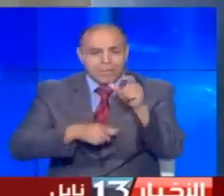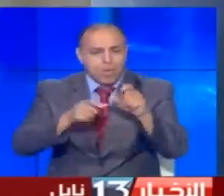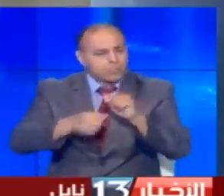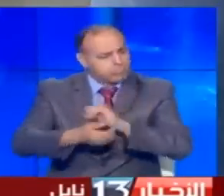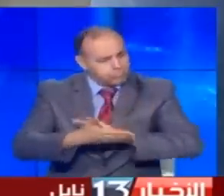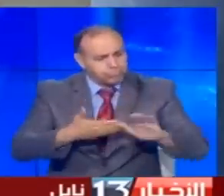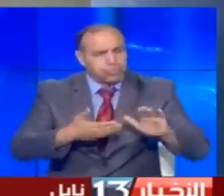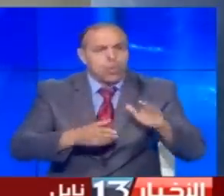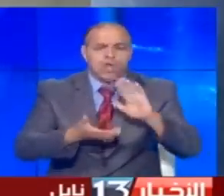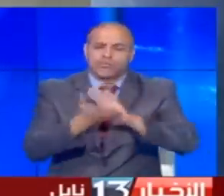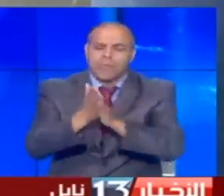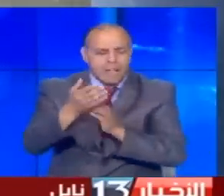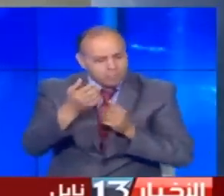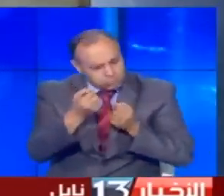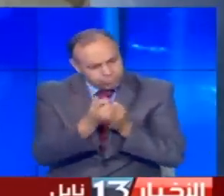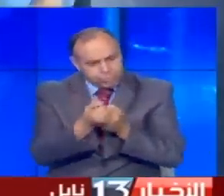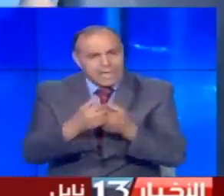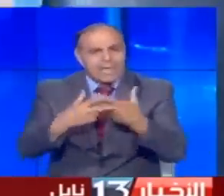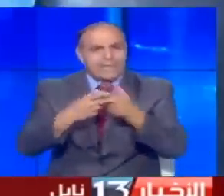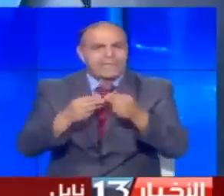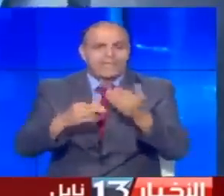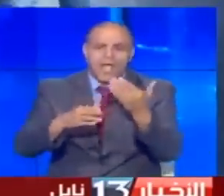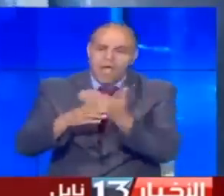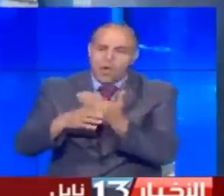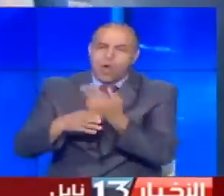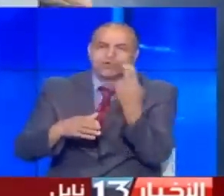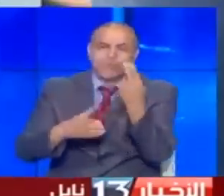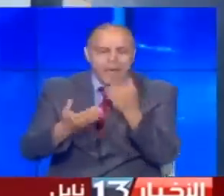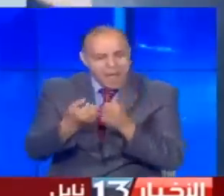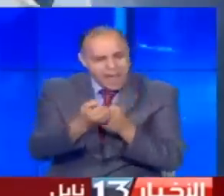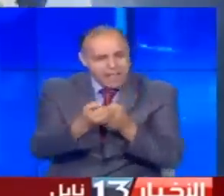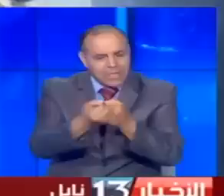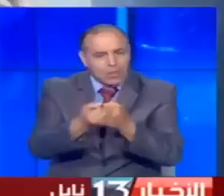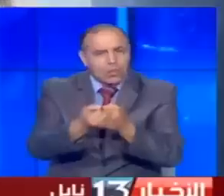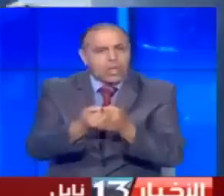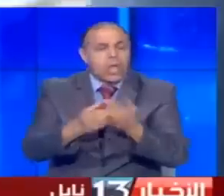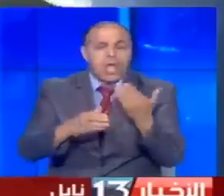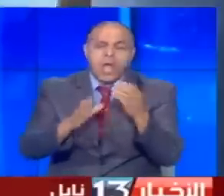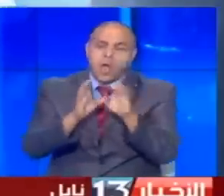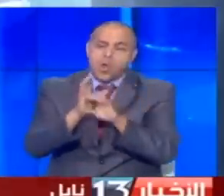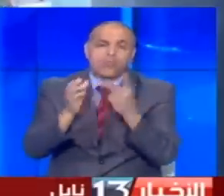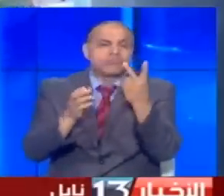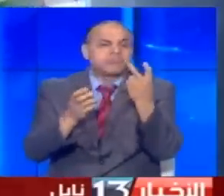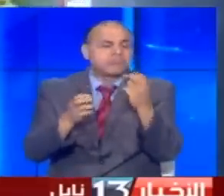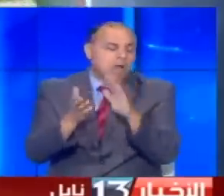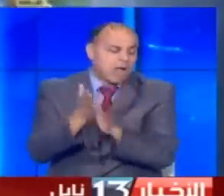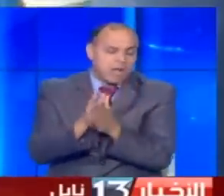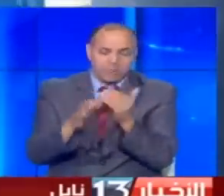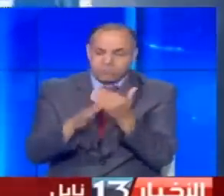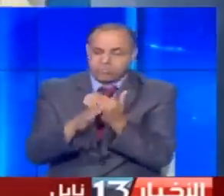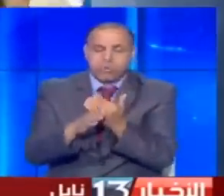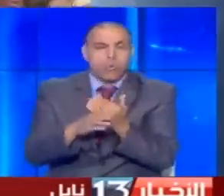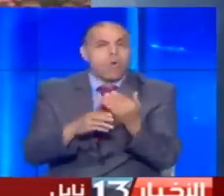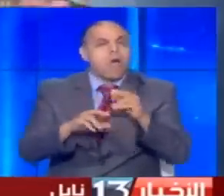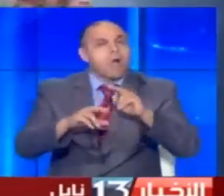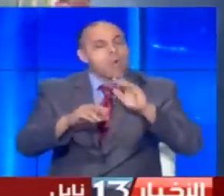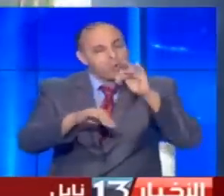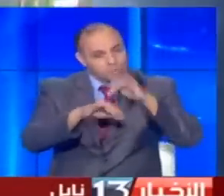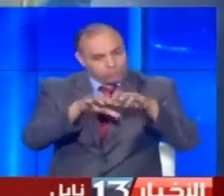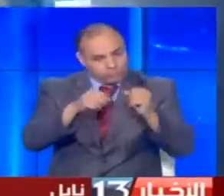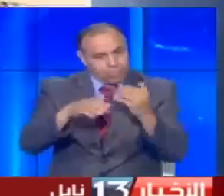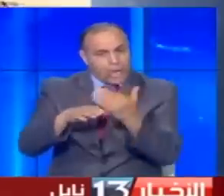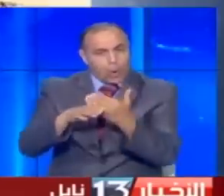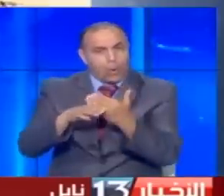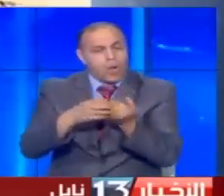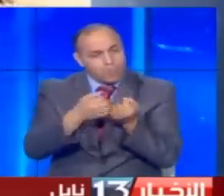والمجتمع المدني لتنظيف المدارس والمعاهد التي توقفت بها الدروس لايام وتنظيف المؤسسات المتضرره ومد يد